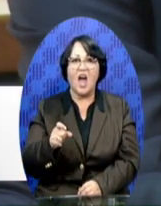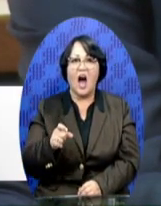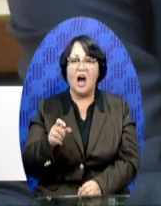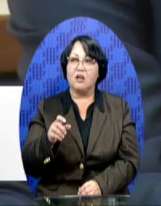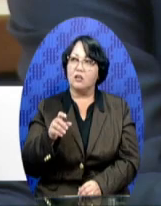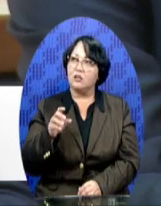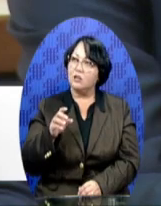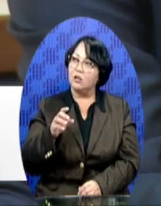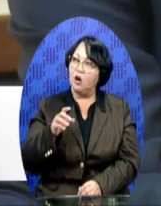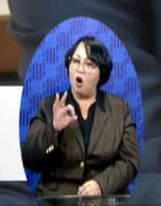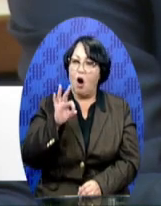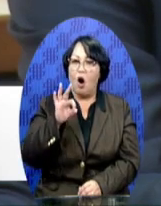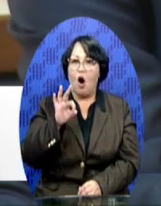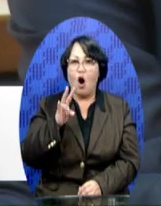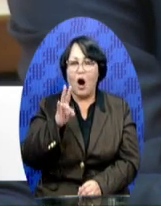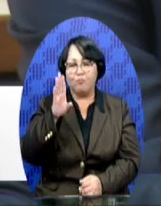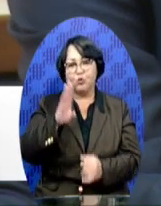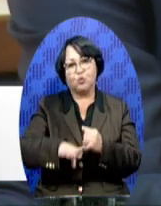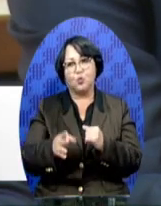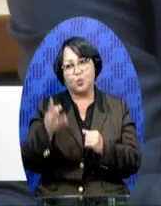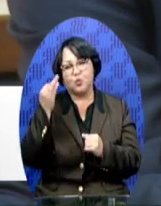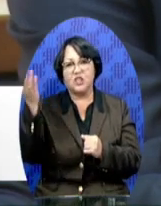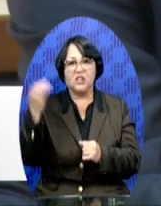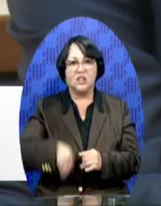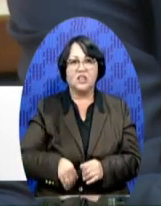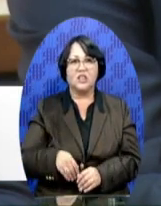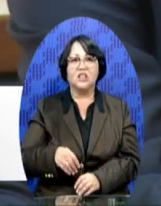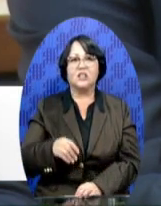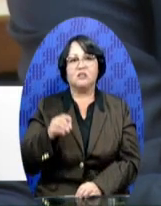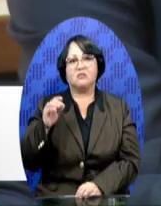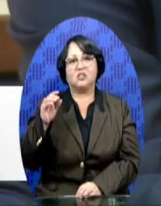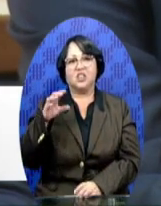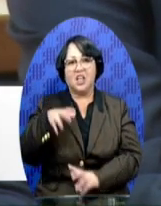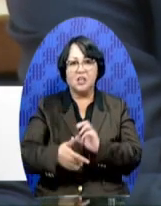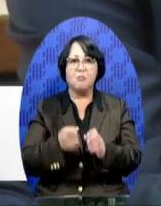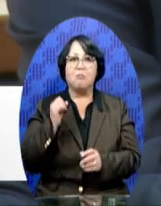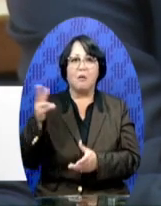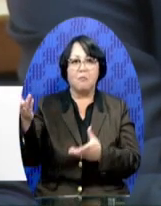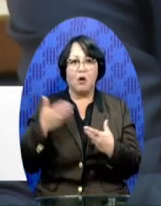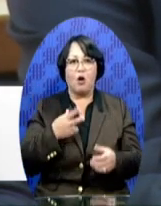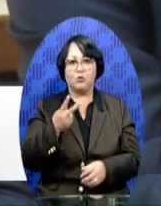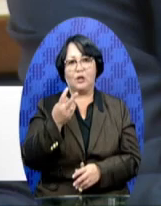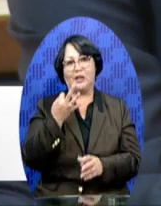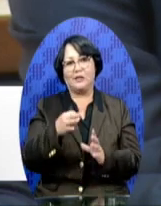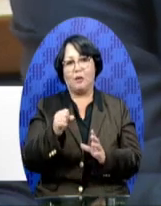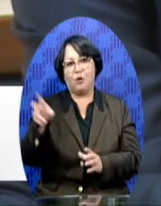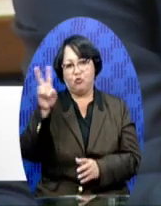хийхсэн шалтгаалаад Японы засгийн газар буюу JICA-гийн санхүүжилт бол 280 сая ам долларын санхүүжилт бас энэ